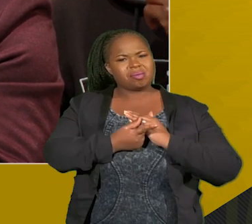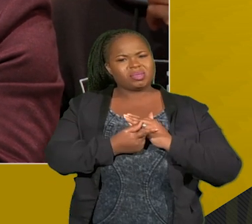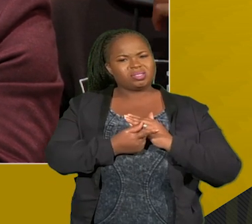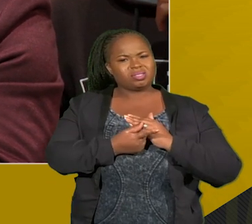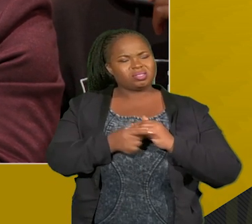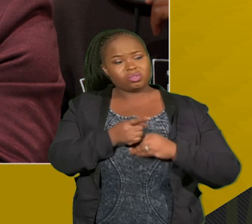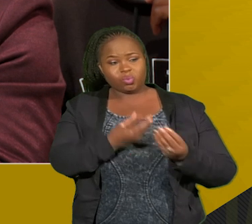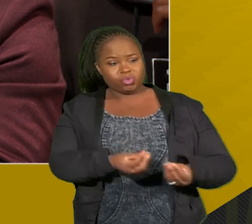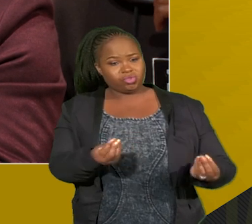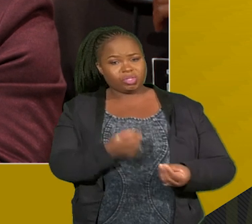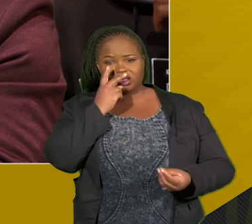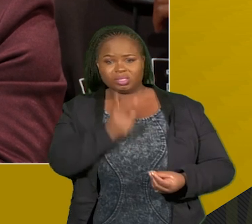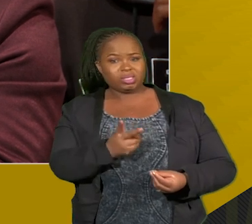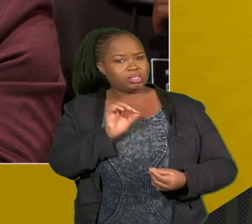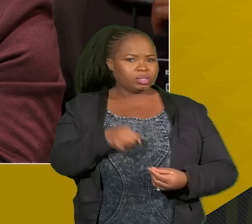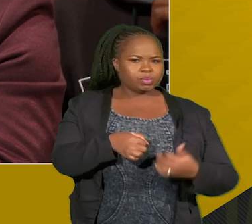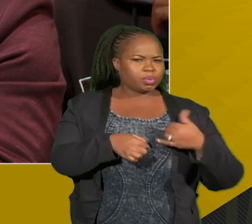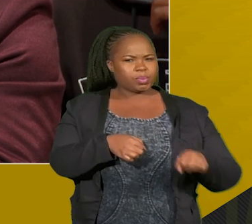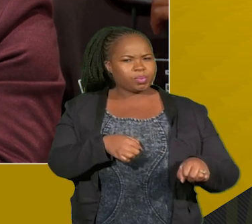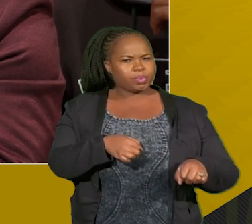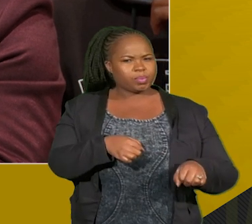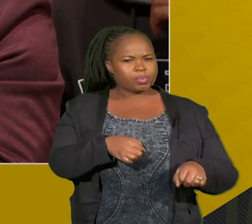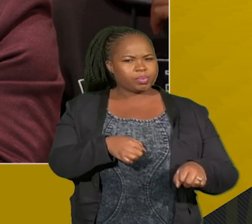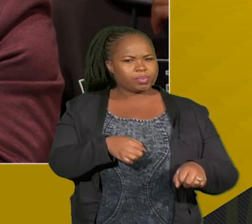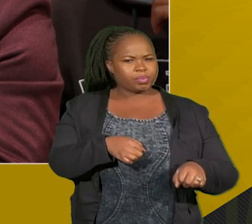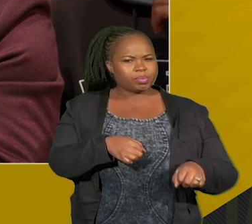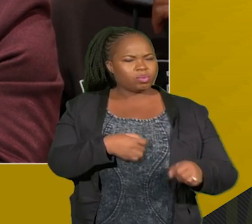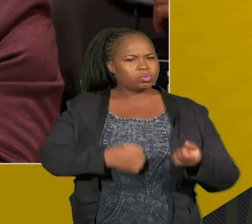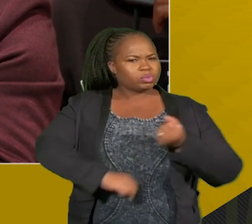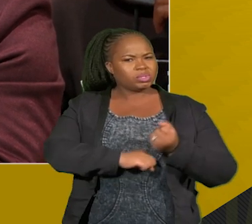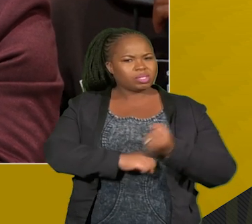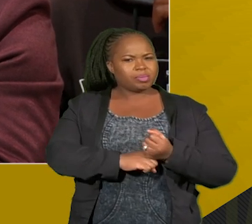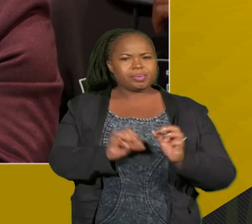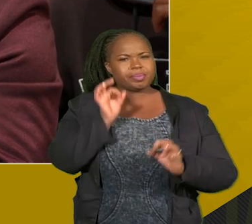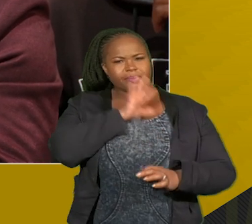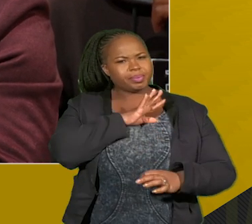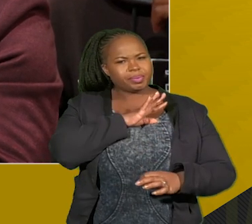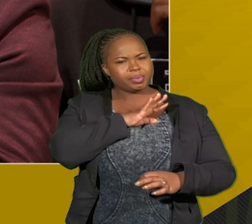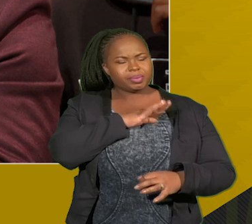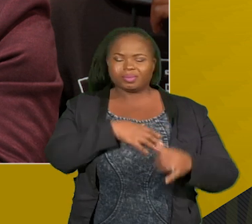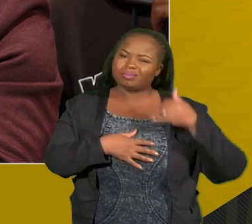kwa abantwana bakhona or unayo isupport mhlambe onayo ma?